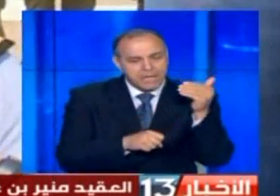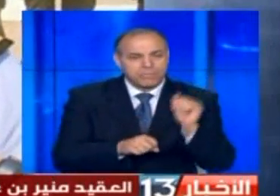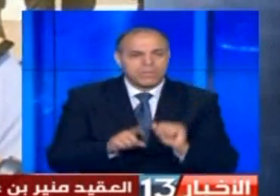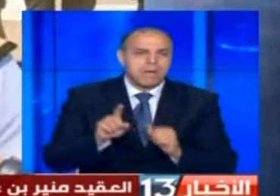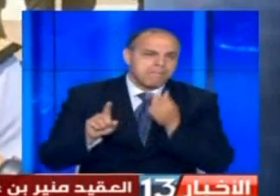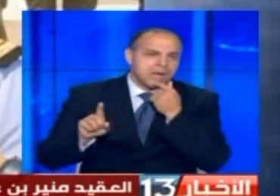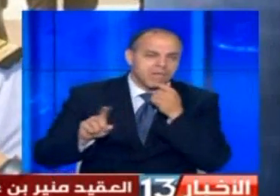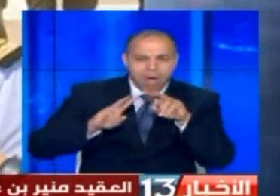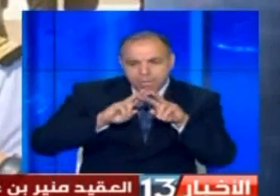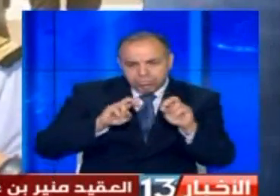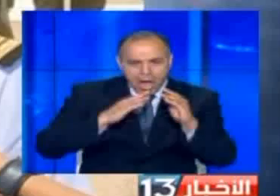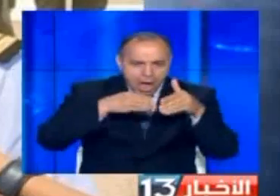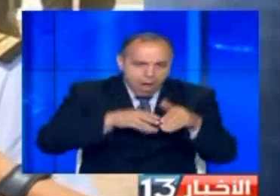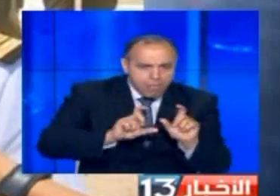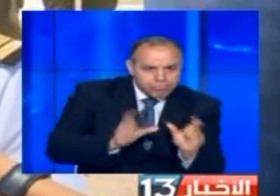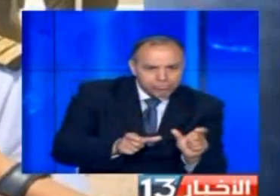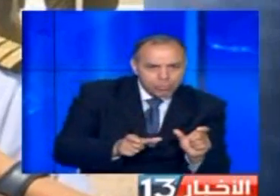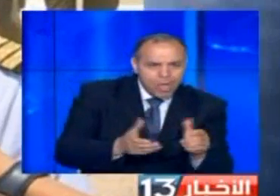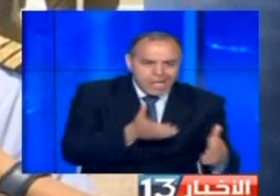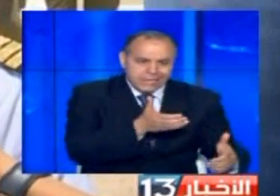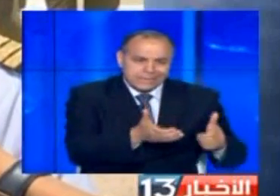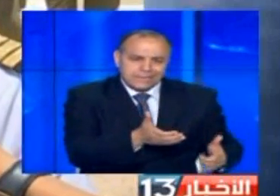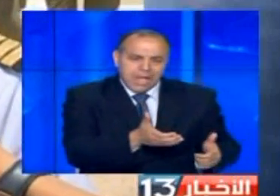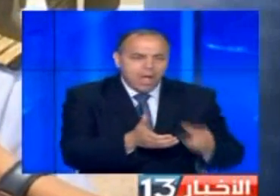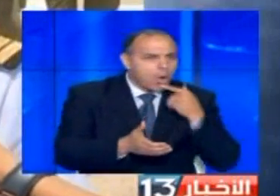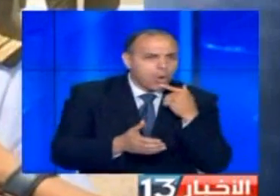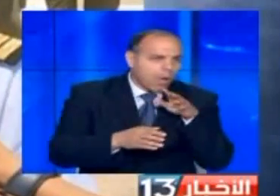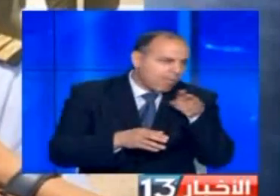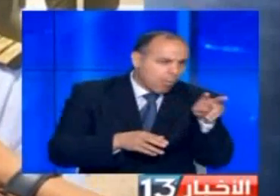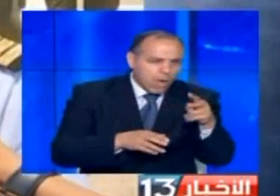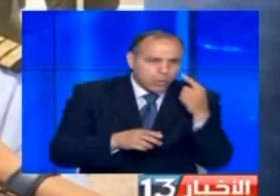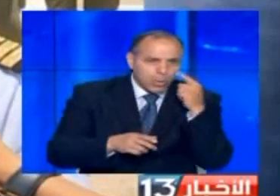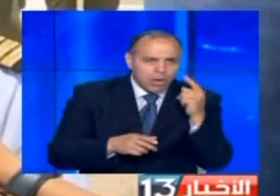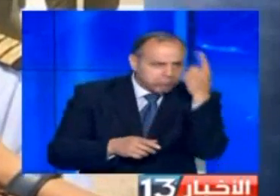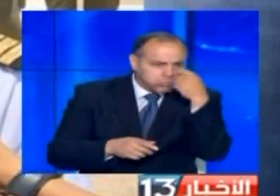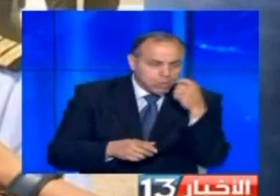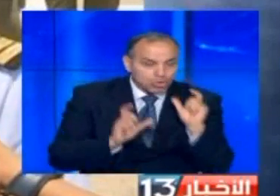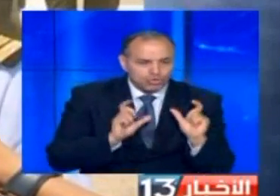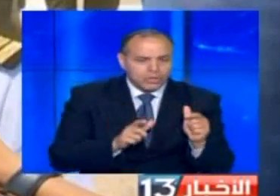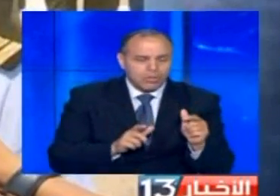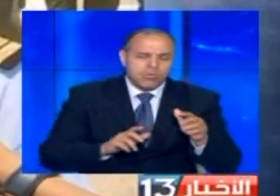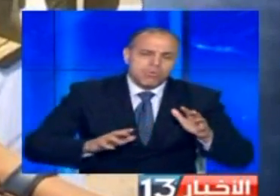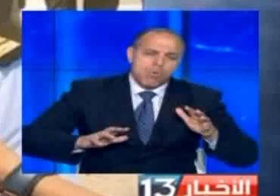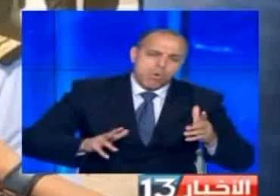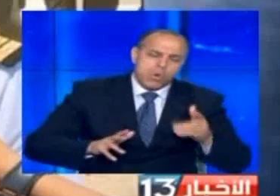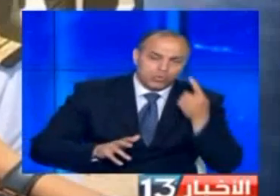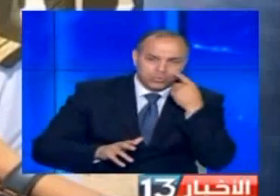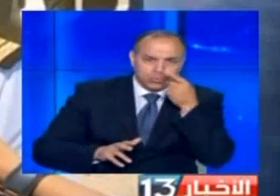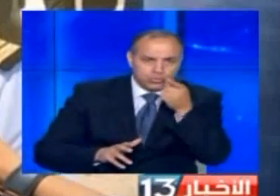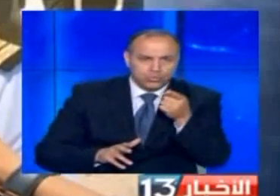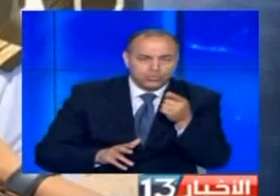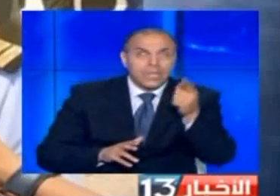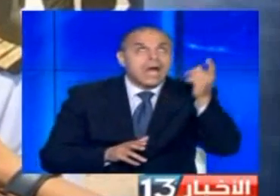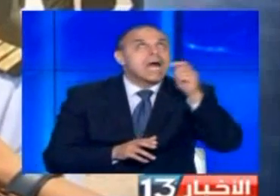نقولوا تفتيش السفينه وال اقتحام معناتها اماكن مشبوهه او ماما شفتوا النزول